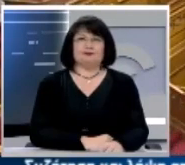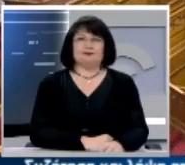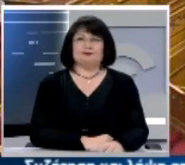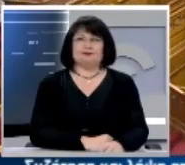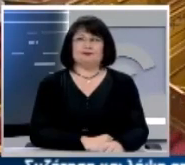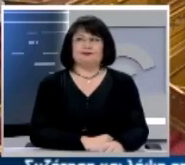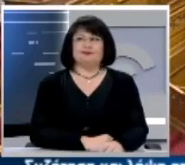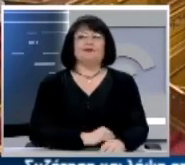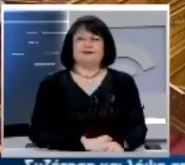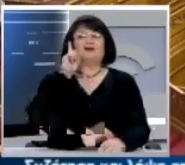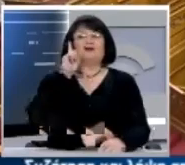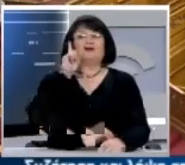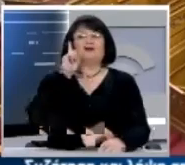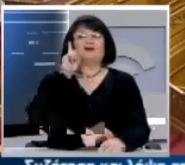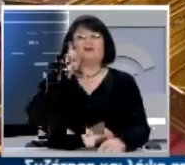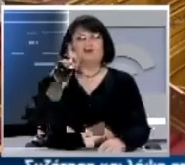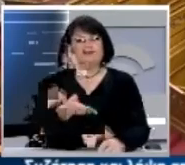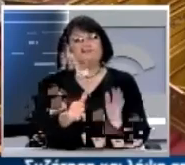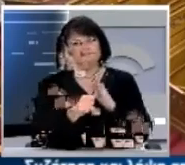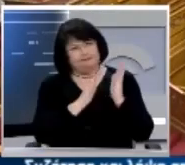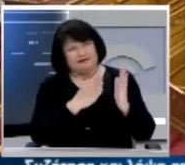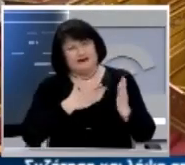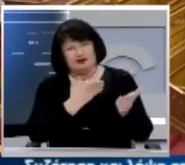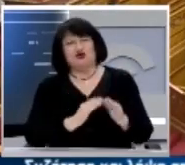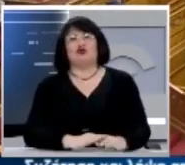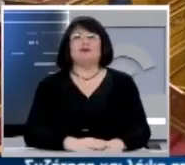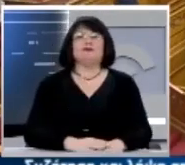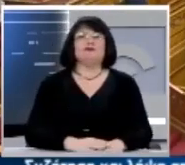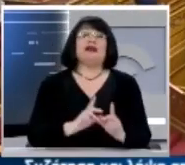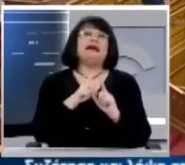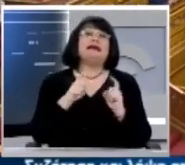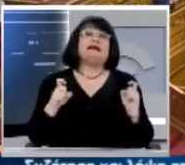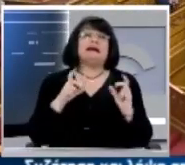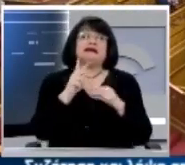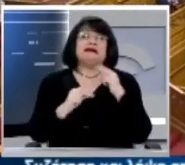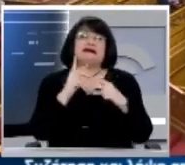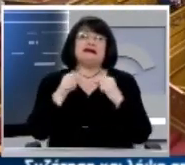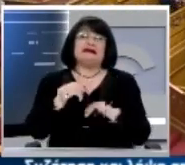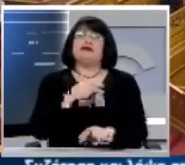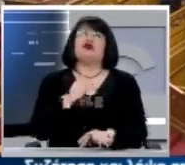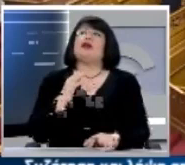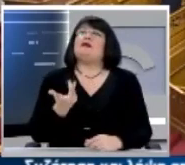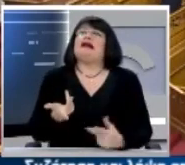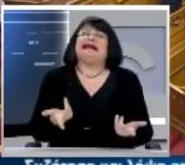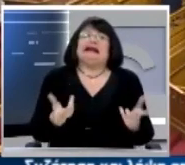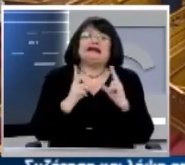Λοιπόν, κυρίες και κύριοι βουλευτές, κύριε Πρόεδρε, ευχαριστώ πολύ. Το τι είναι η συζήτηση αυτή